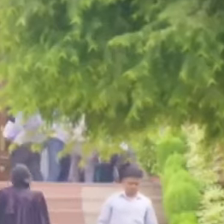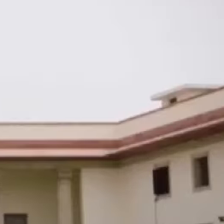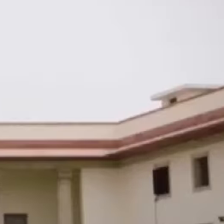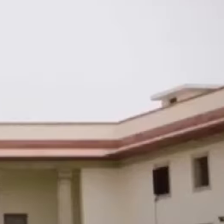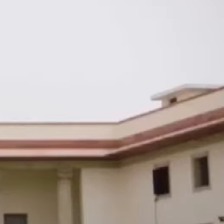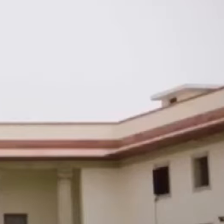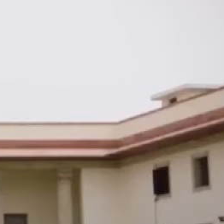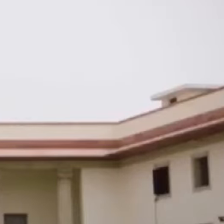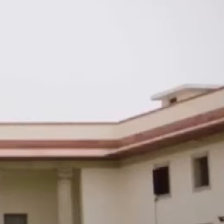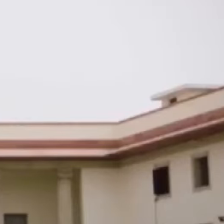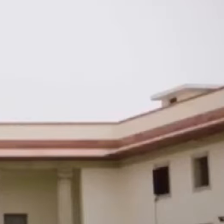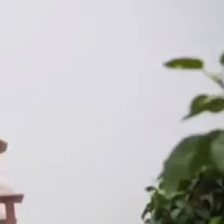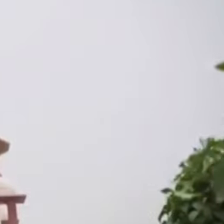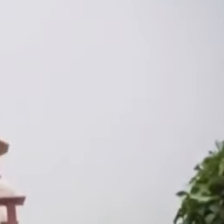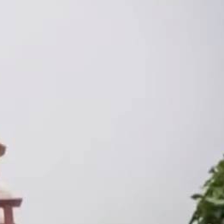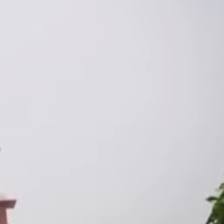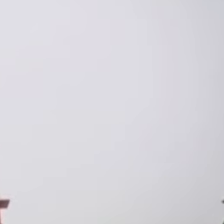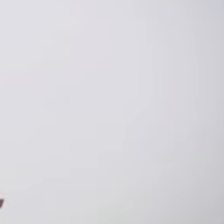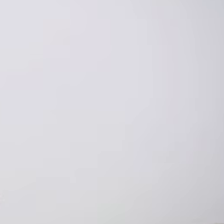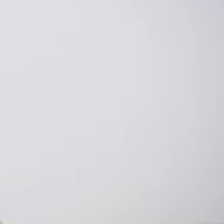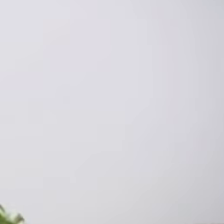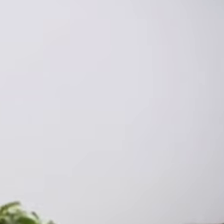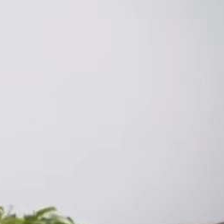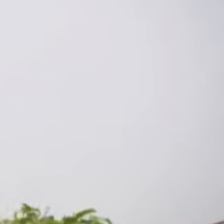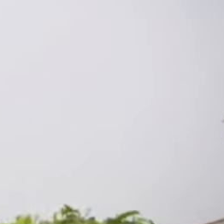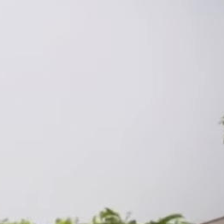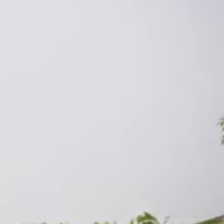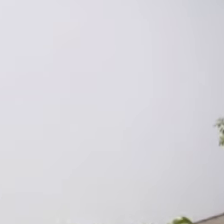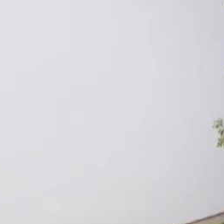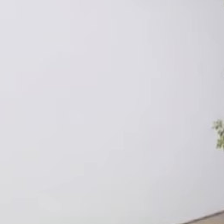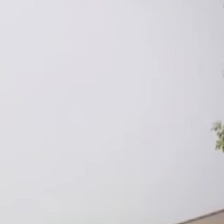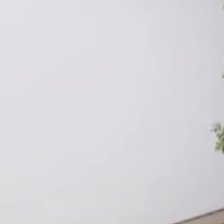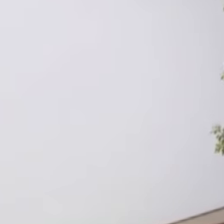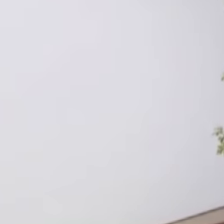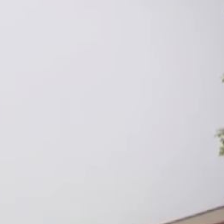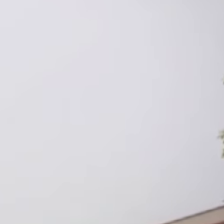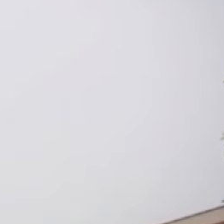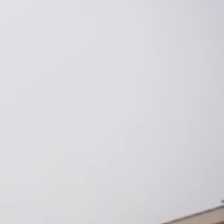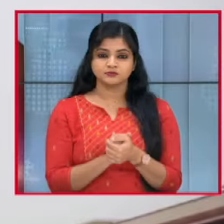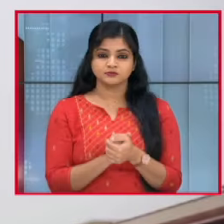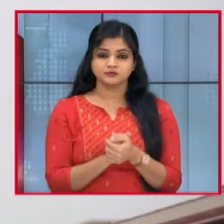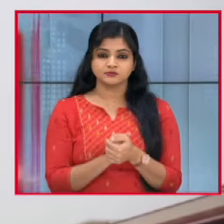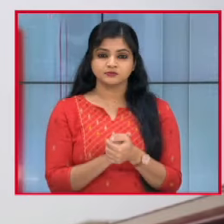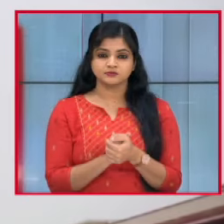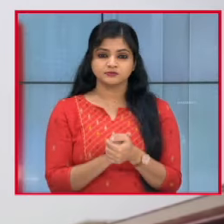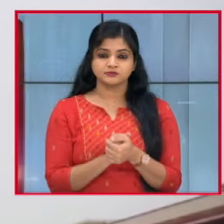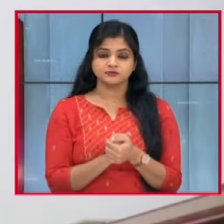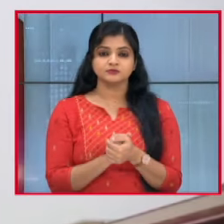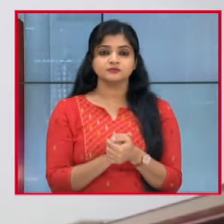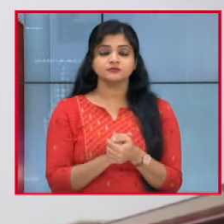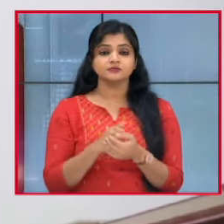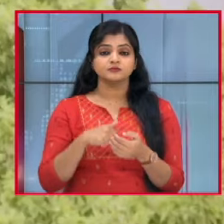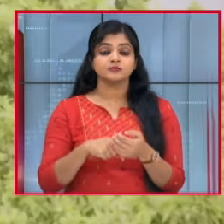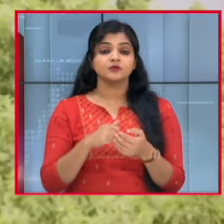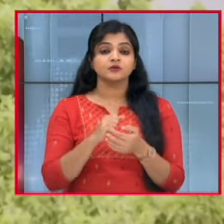ഒഴിവുകളും അവധികളും ഒക്കെ ഹോളി ഫെയ്ത്തിനും നൽകി. പക്ഷേ നടപടിക്രമങ്ങൾ പാലിക്കാനോ ആത്മാർത്ഥമായിട്ട് ഈ